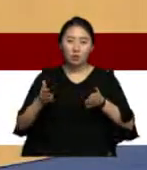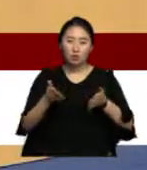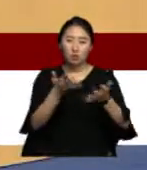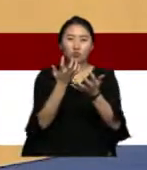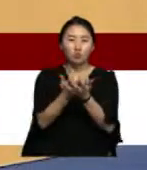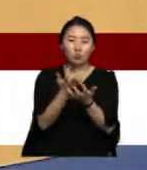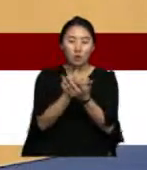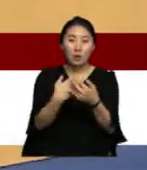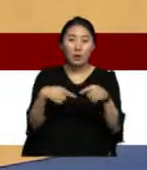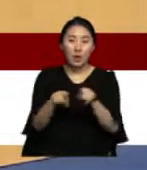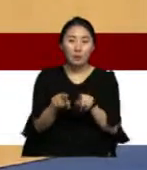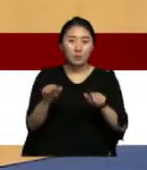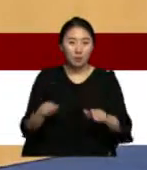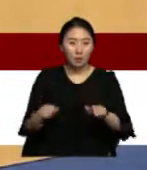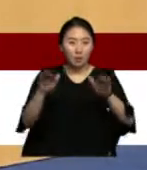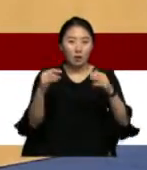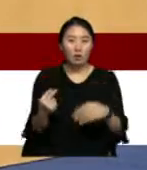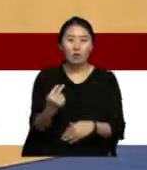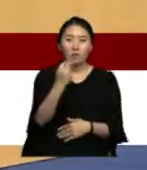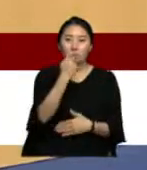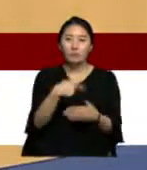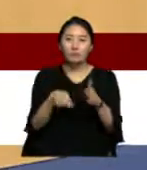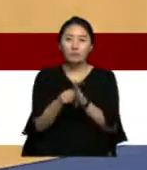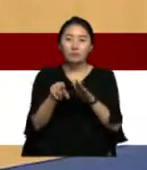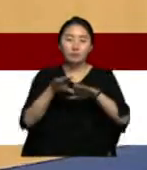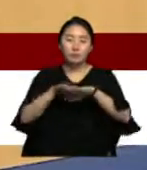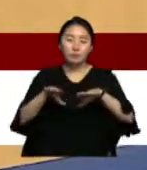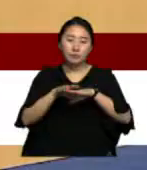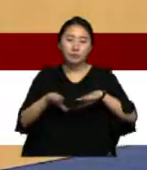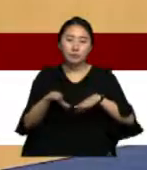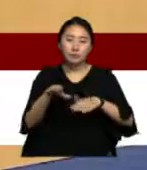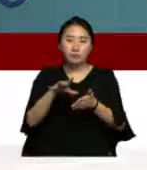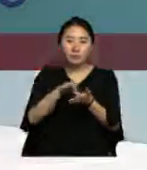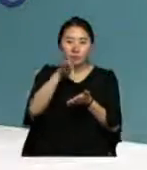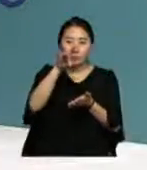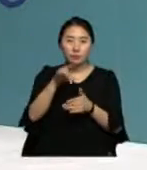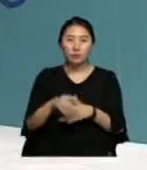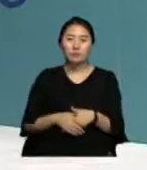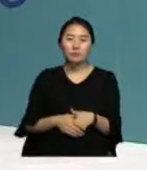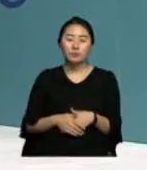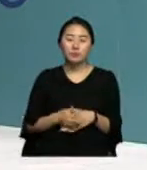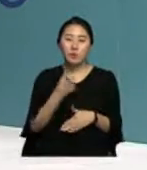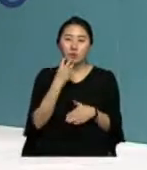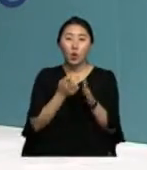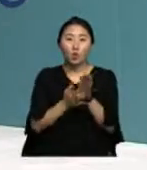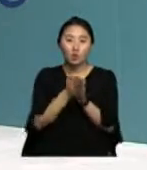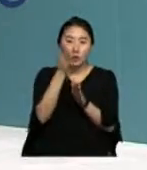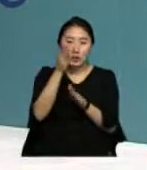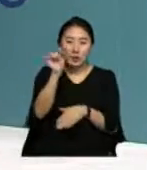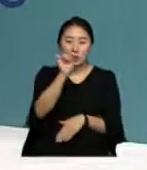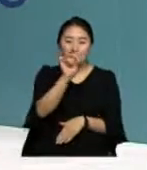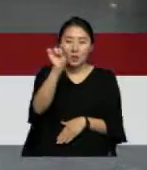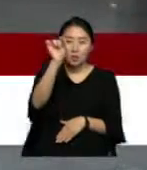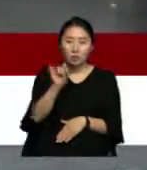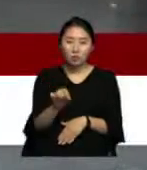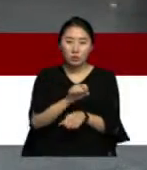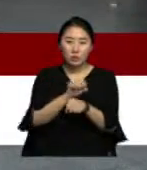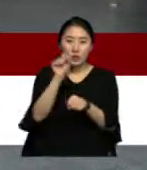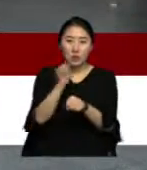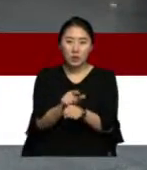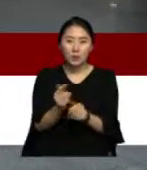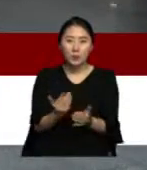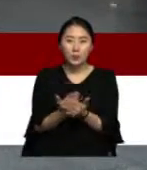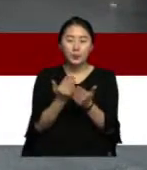서로 상생관계 구조를 좀 풀어주고 하는 것이 핵심인 것 같은데요. 서울시도 자치구별 특성을 살린